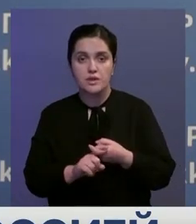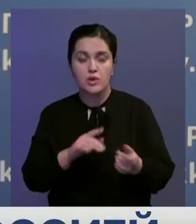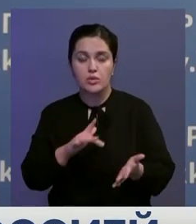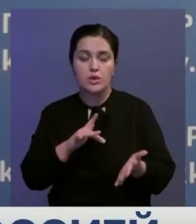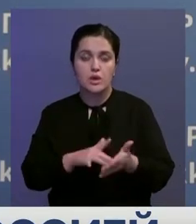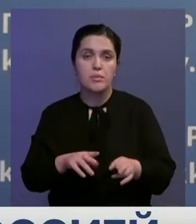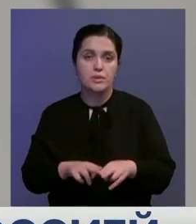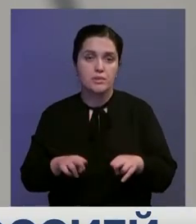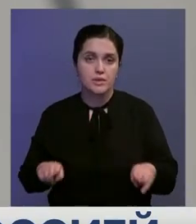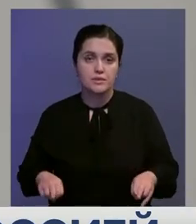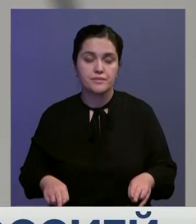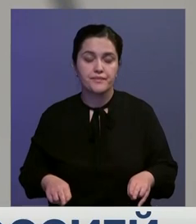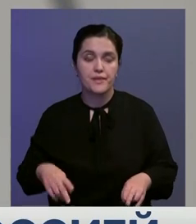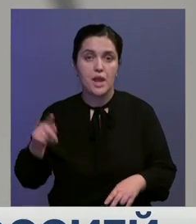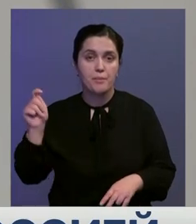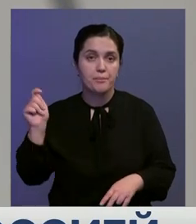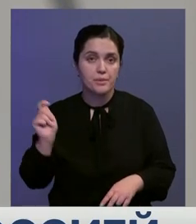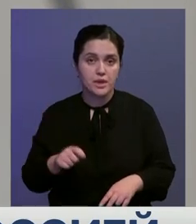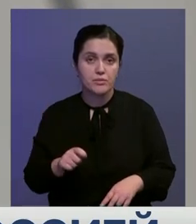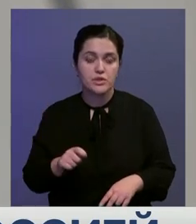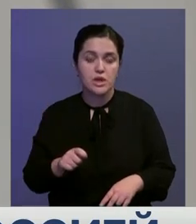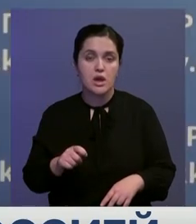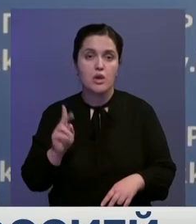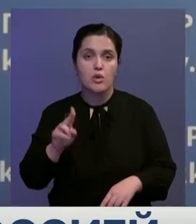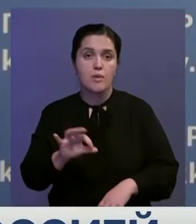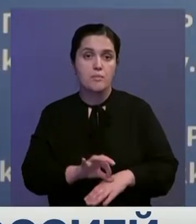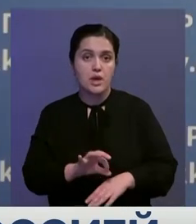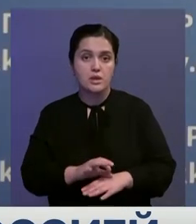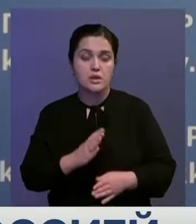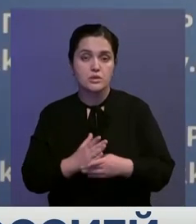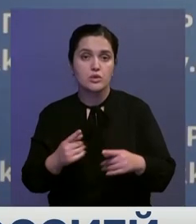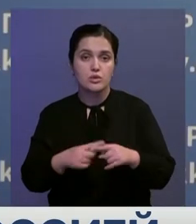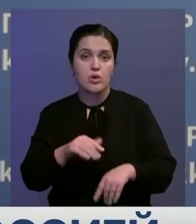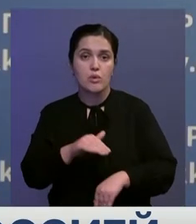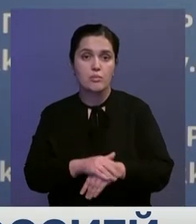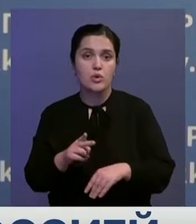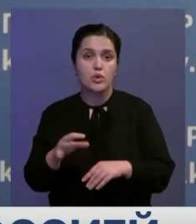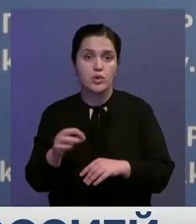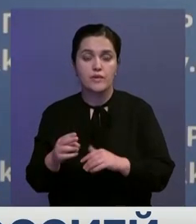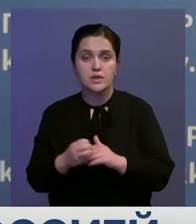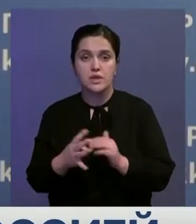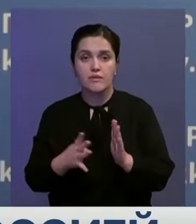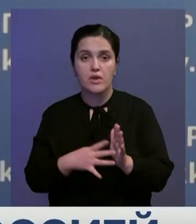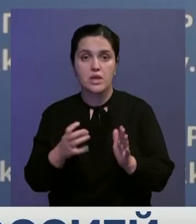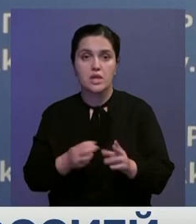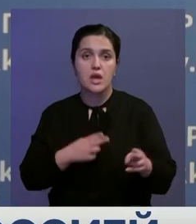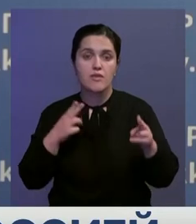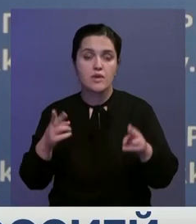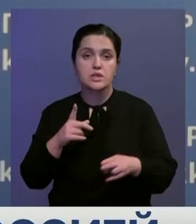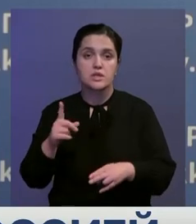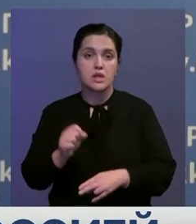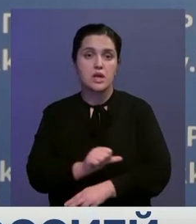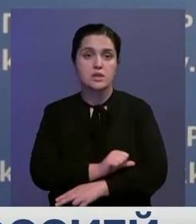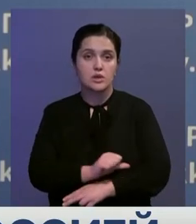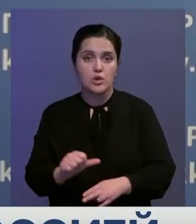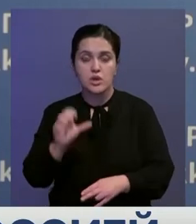города Петропавловск. Прибывшие лица с положительным результатом на COVID-19, которые не выезжают